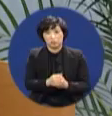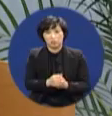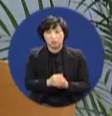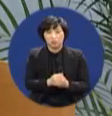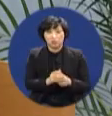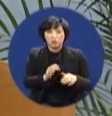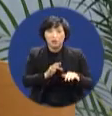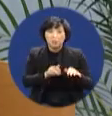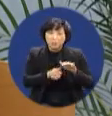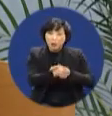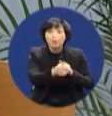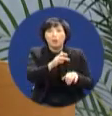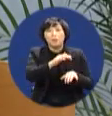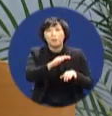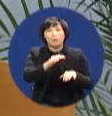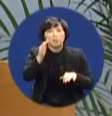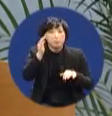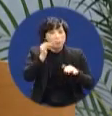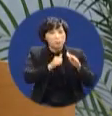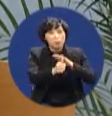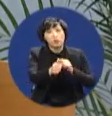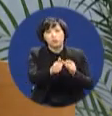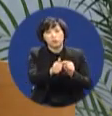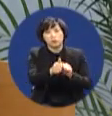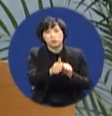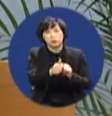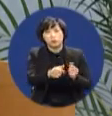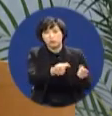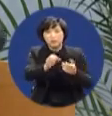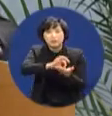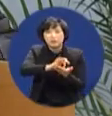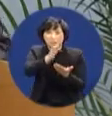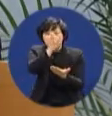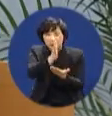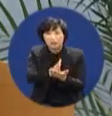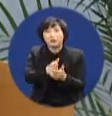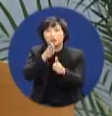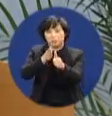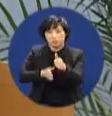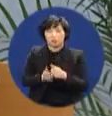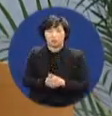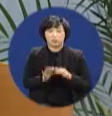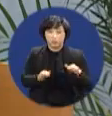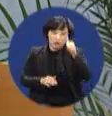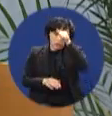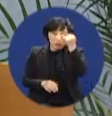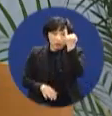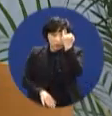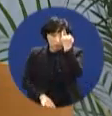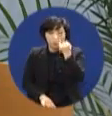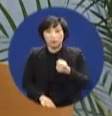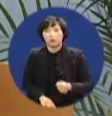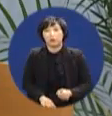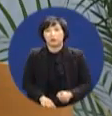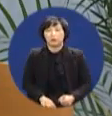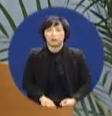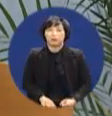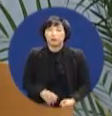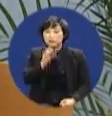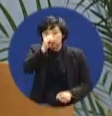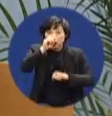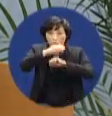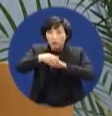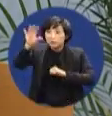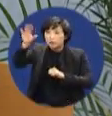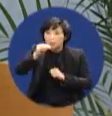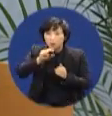뱀의 머리처럼 사용당해서는 결코 안 된다. 네, 이건 아담과 하와가 이